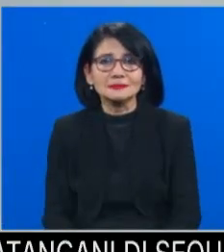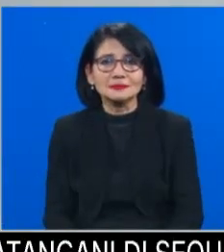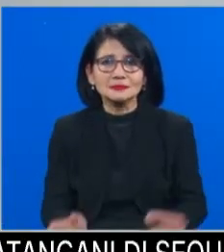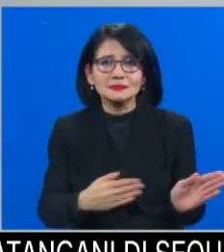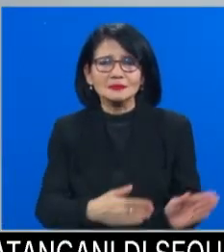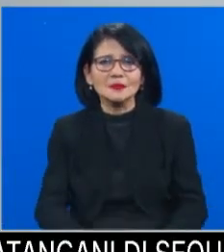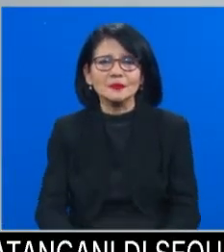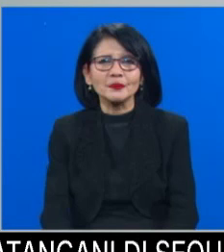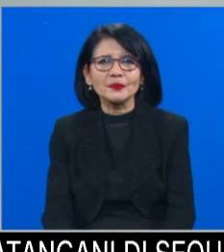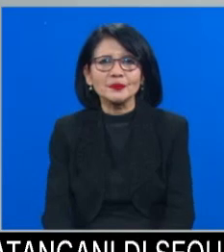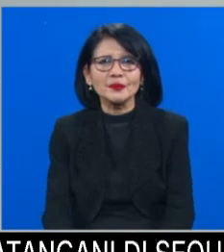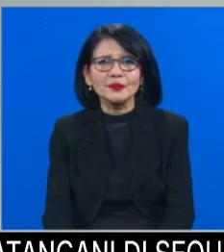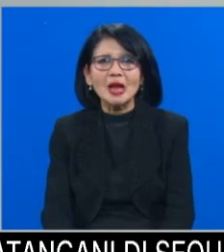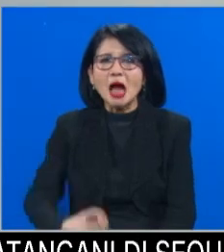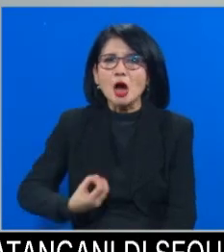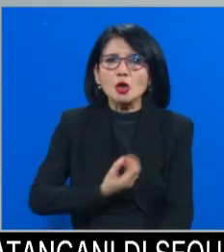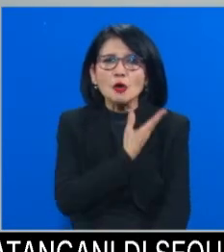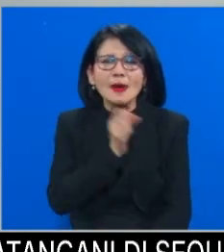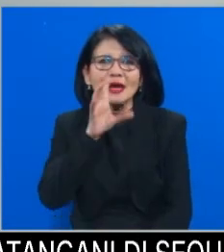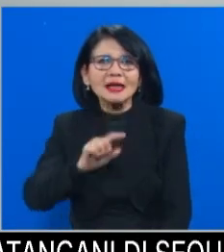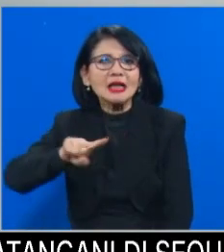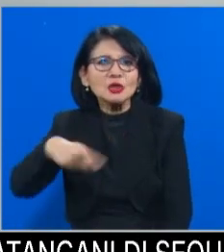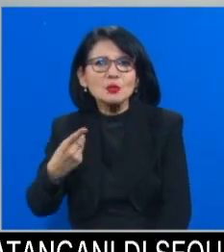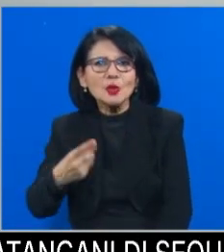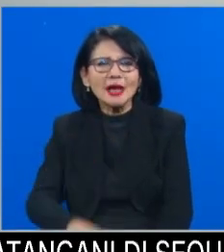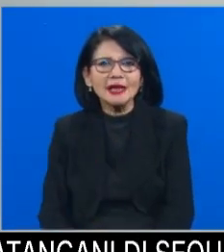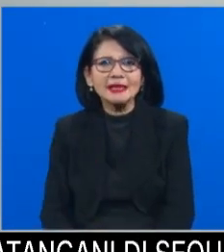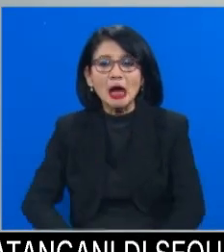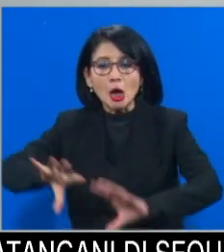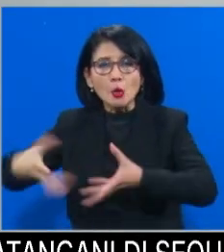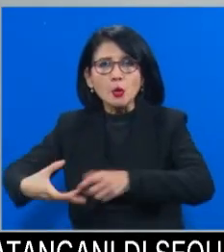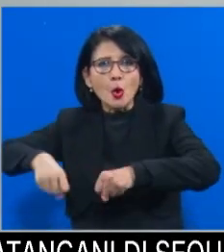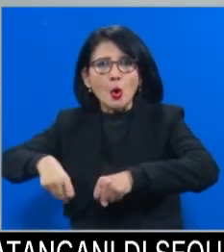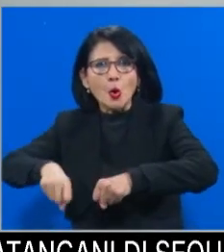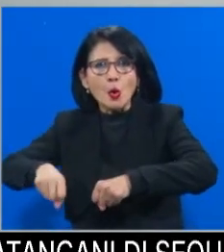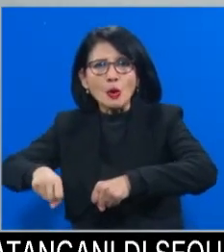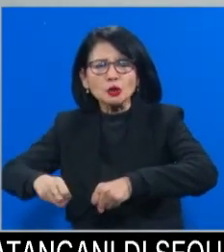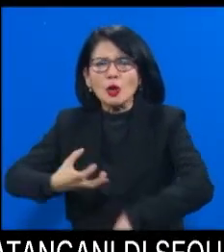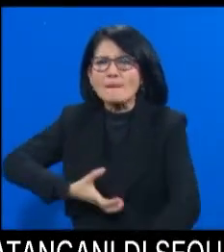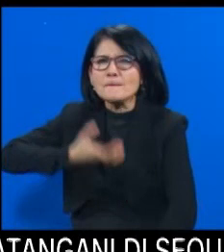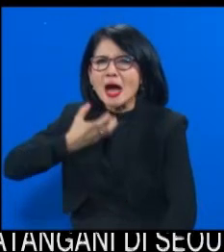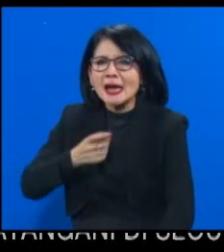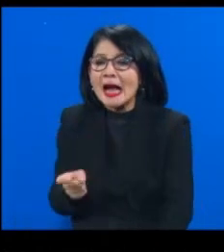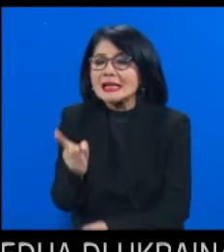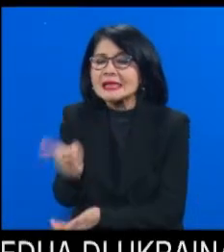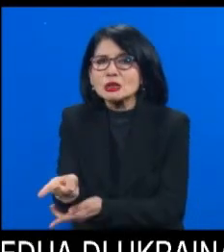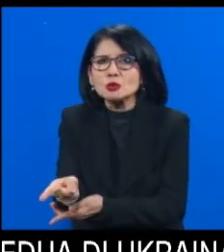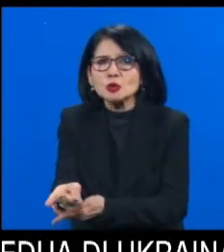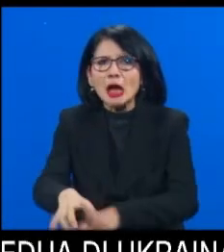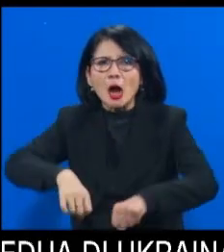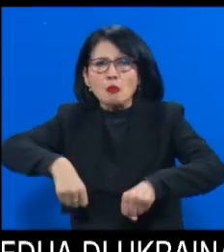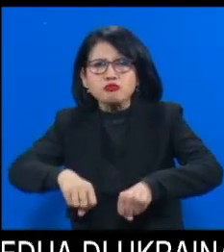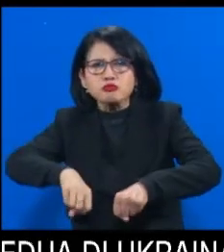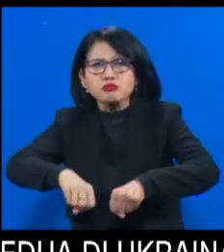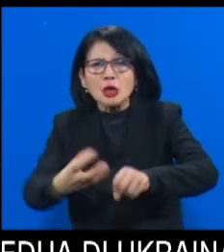Menurut keterangan korban, peristiwa pengeroyokan ini bermula dari ulah anggota geng motor yang tak terima ditegur lantaran menarik gas sepeda motornya